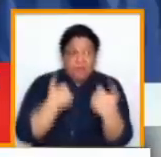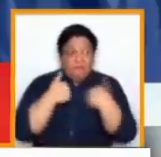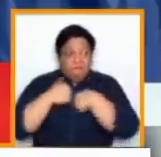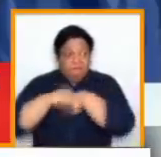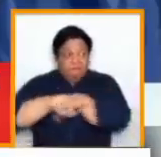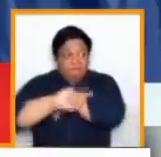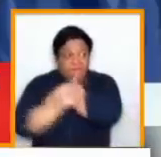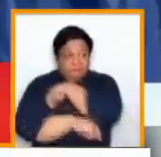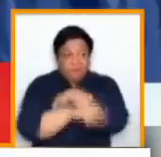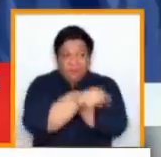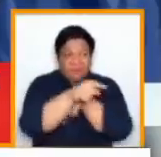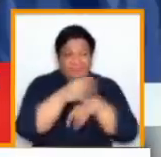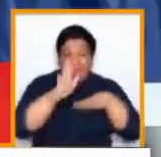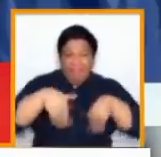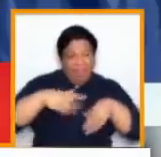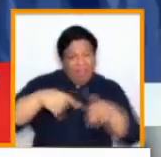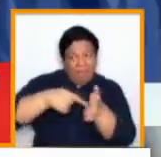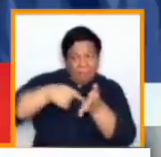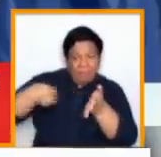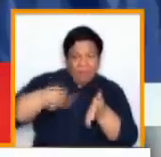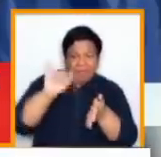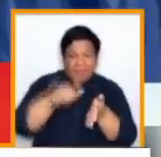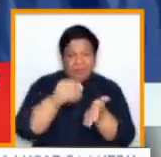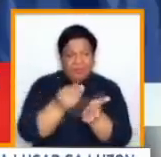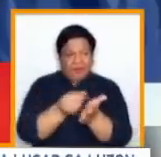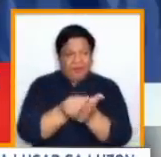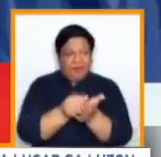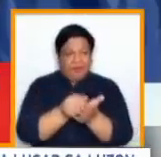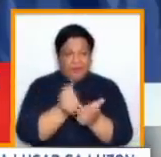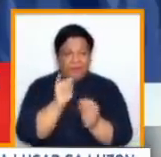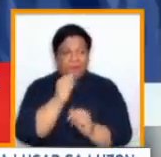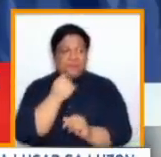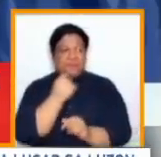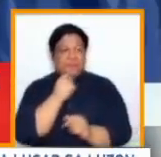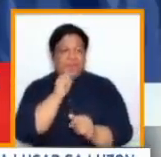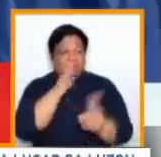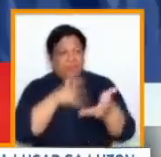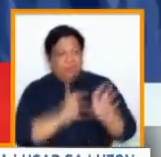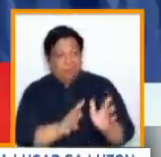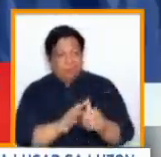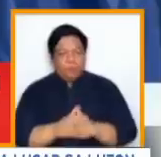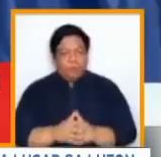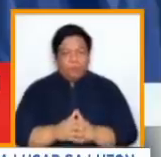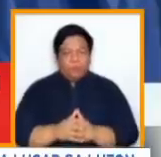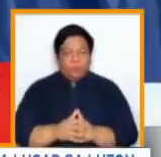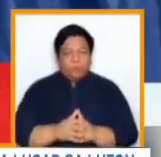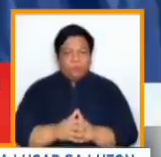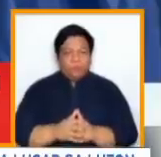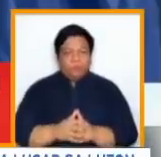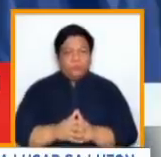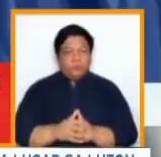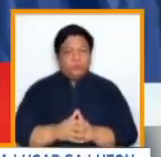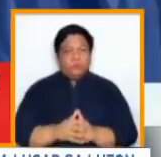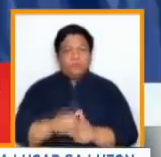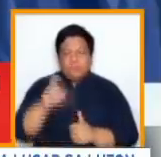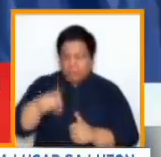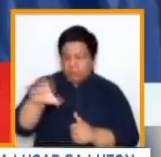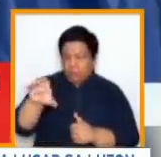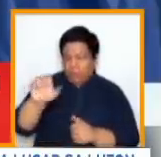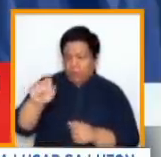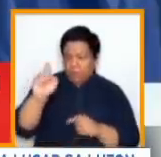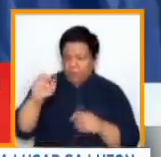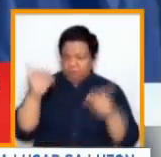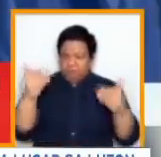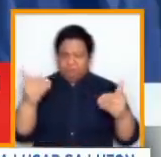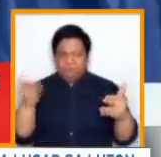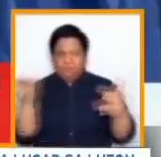nababayaran yung disallowed amount na senador na ito. You should start filing cases against these